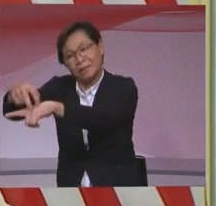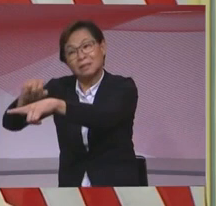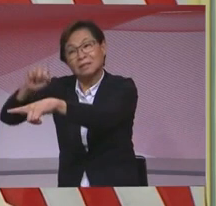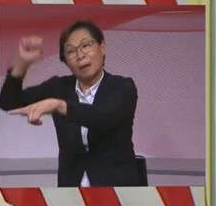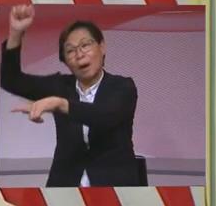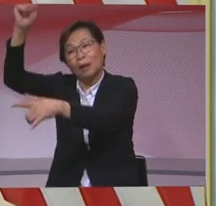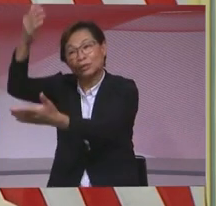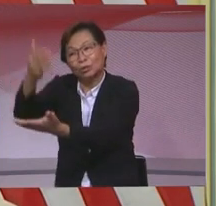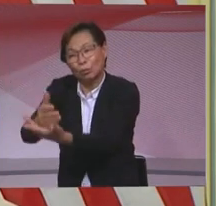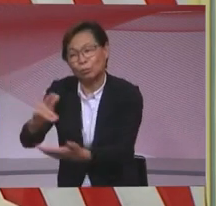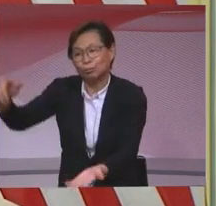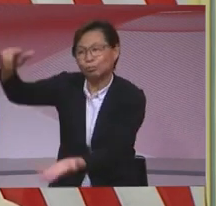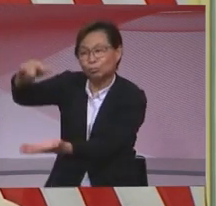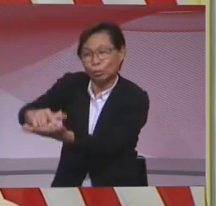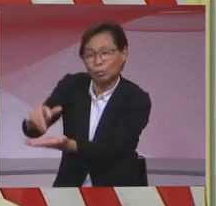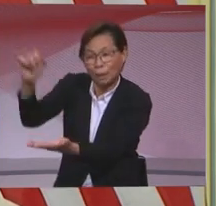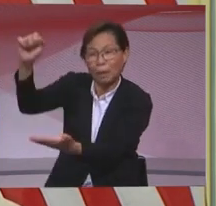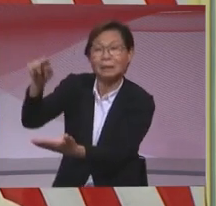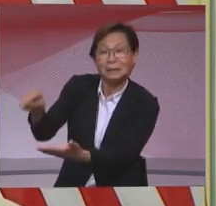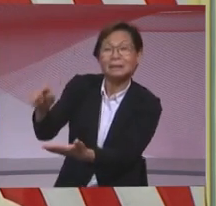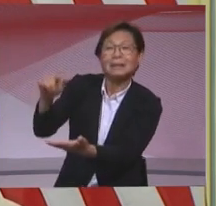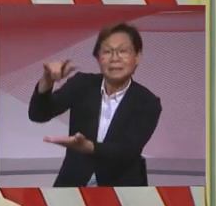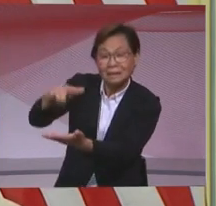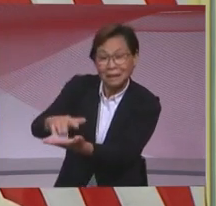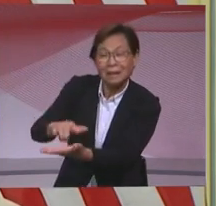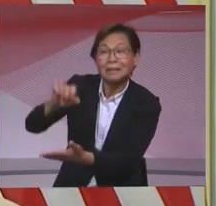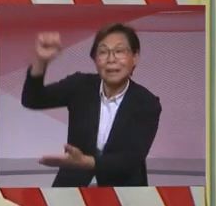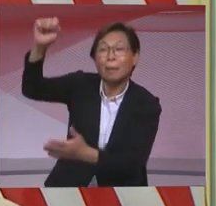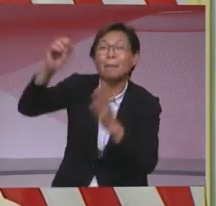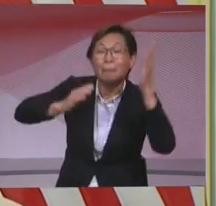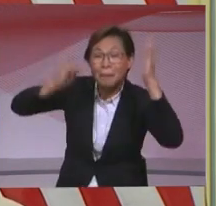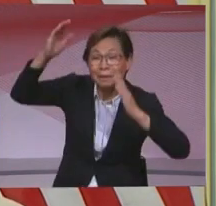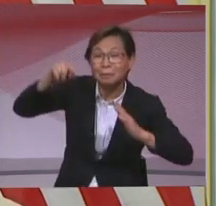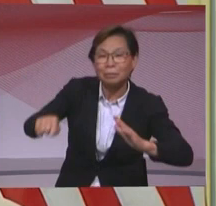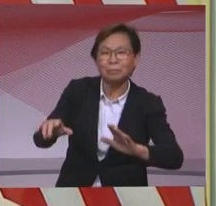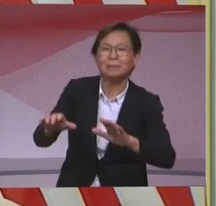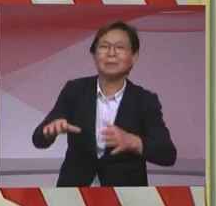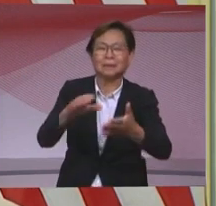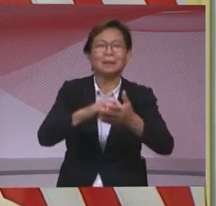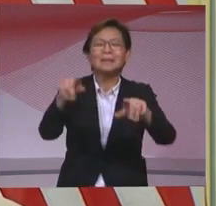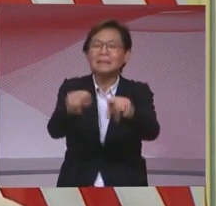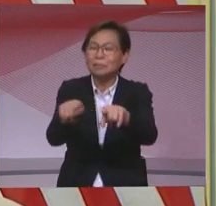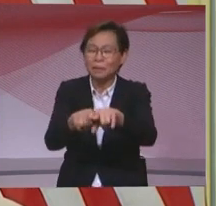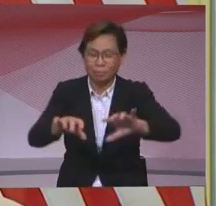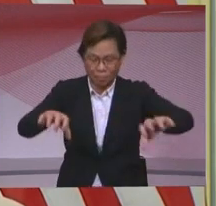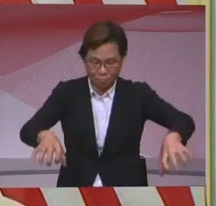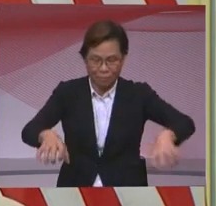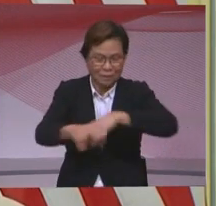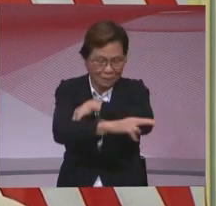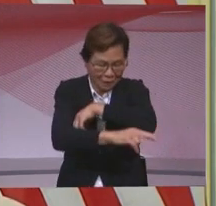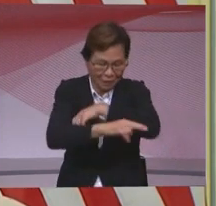adalah negeri di dalam Malaysia dan dia masih dikategorikan sebagai interstate ataupun rentas